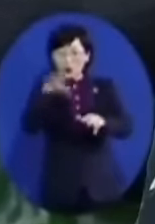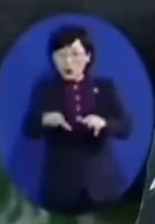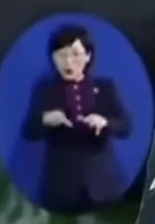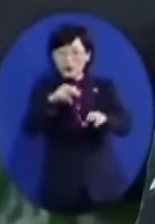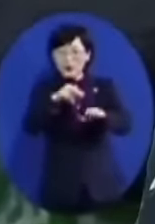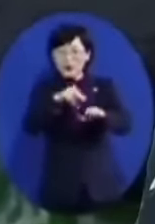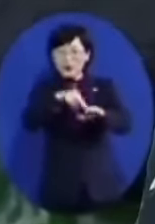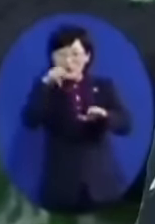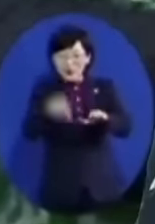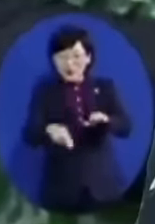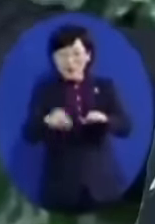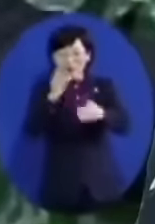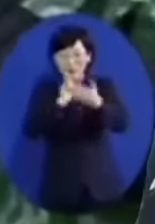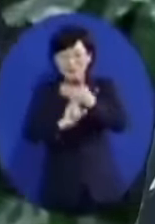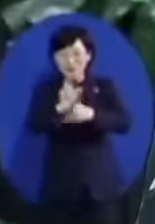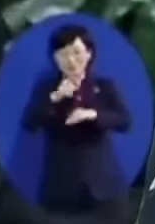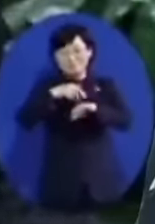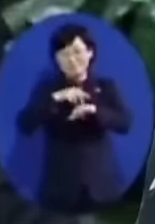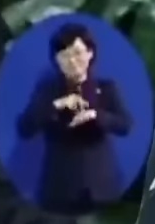아침에 걷는데